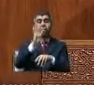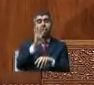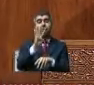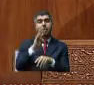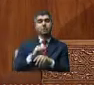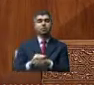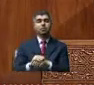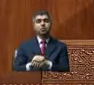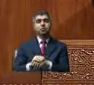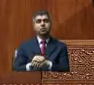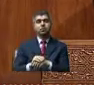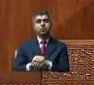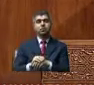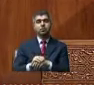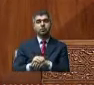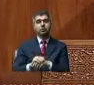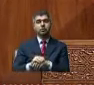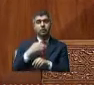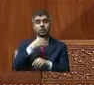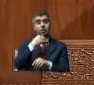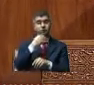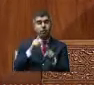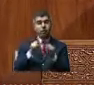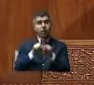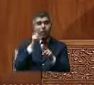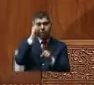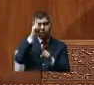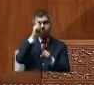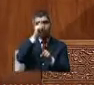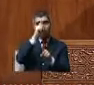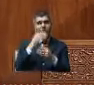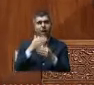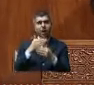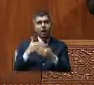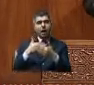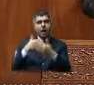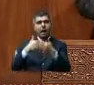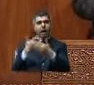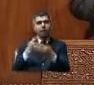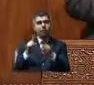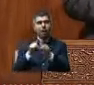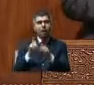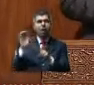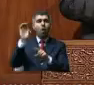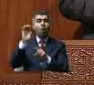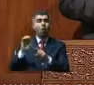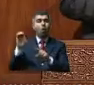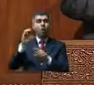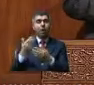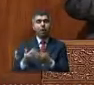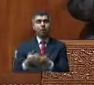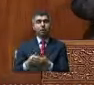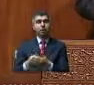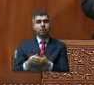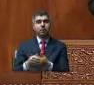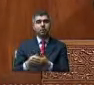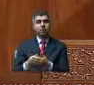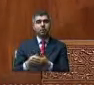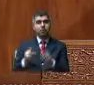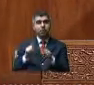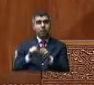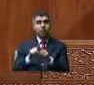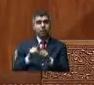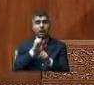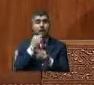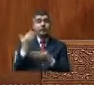أما كتشعروش باللي كأننا إن شاء الله على الأقل دينا كنشبهوا للدول المتقدمة. عمرو كان هادشي،